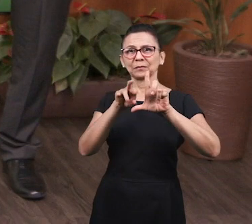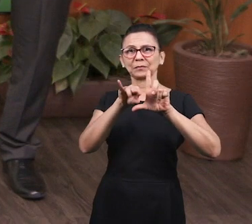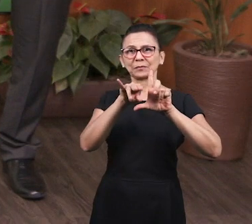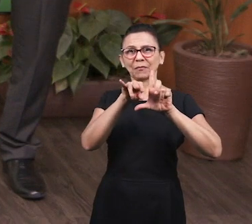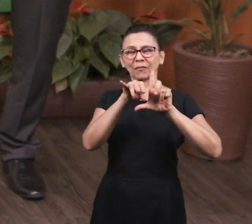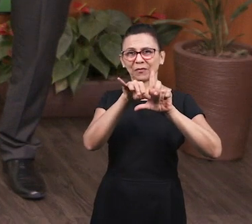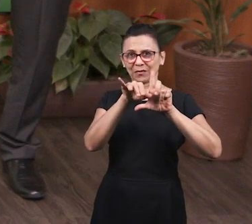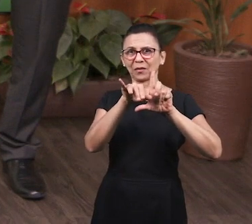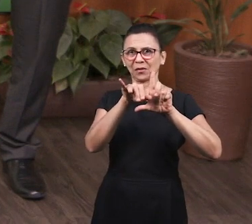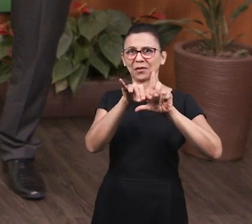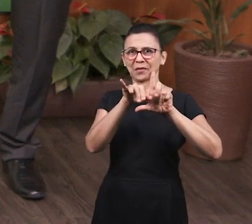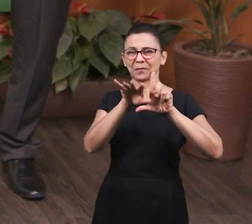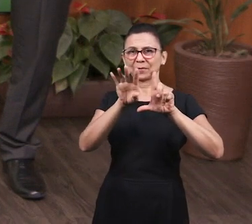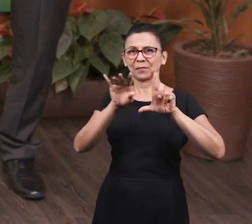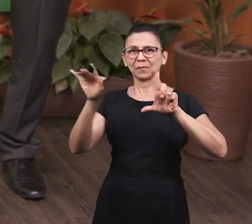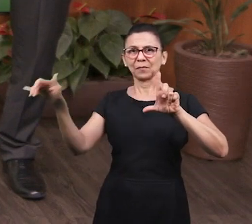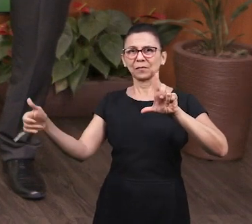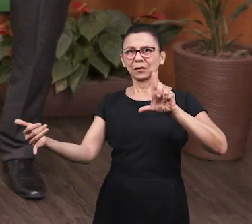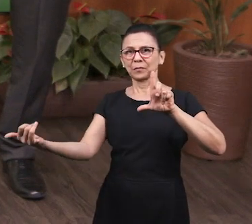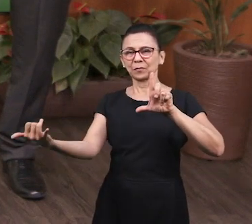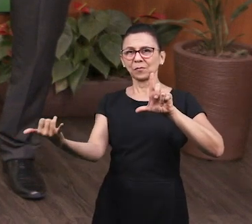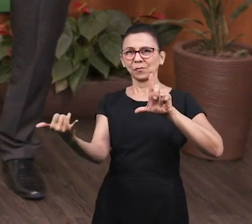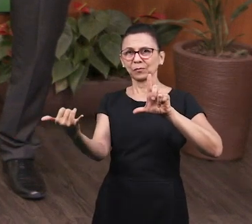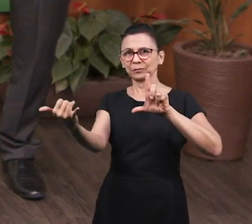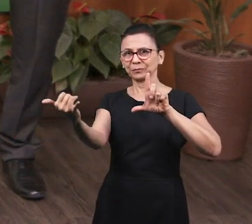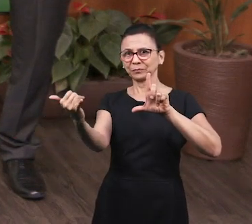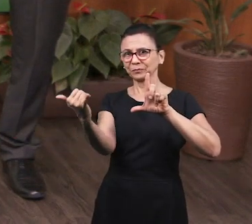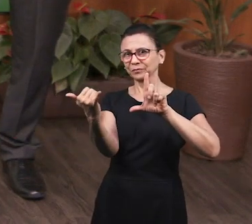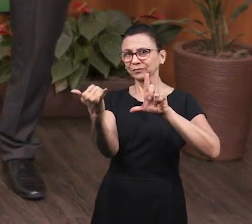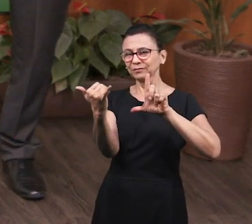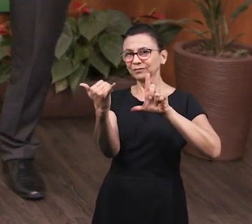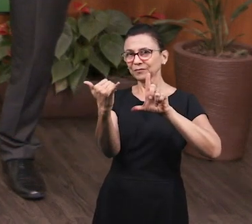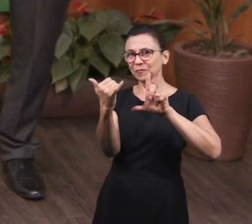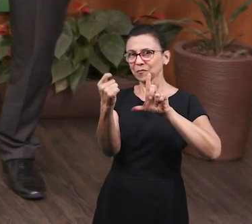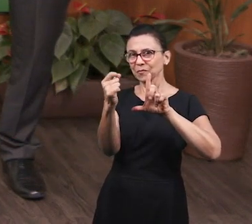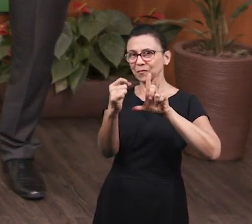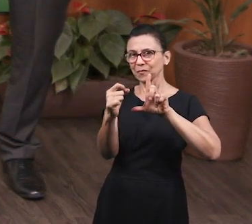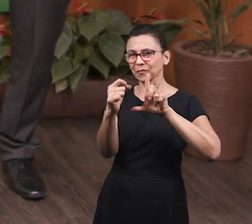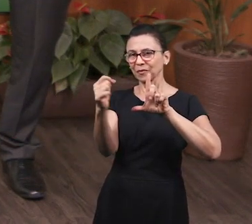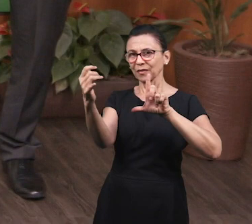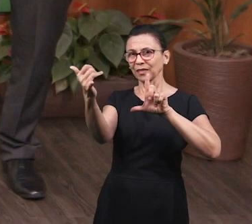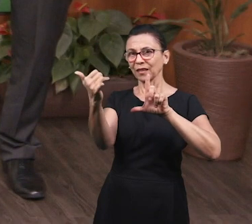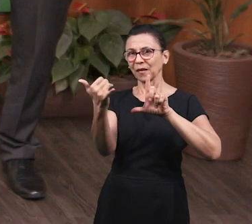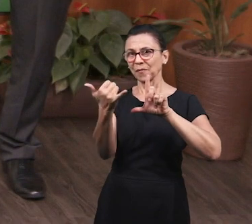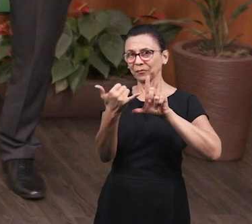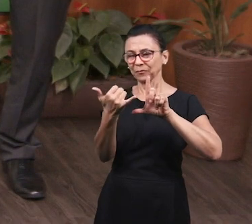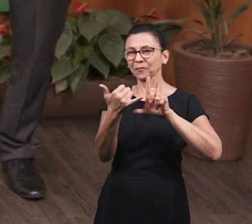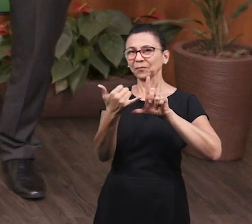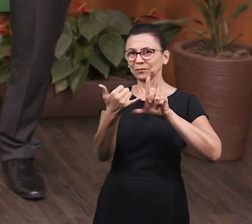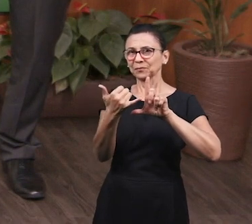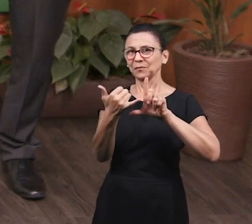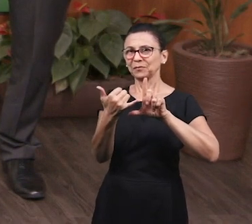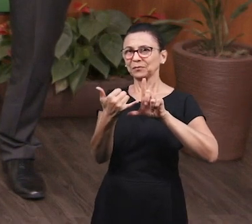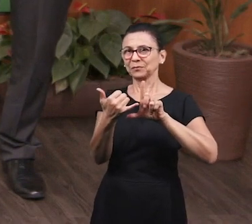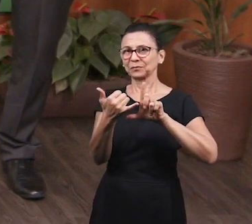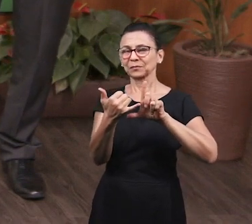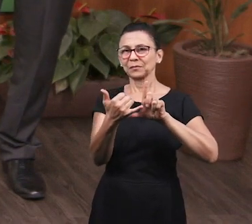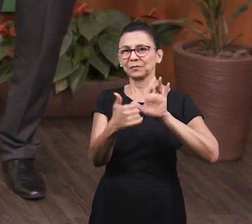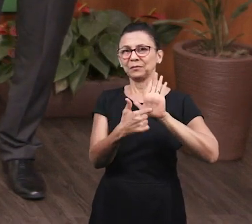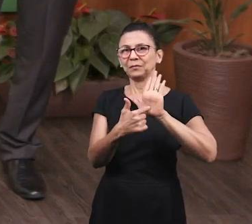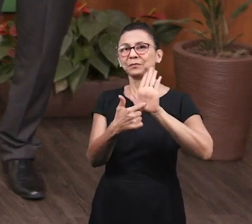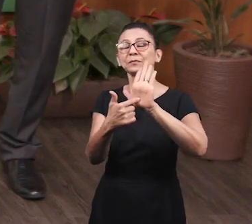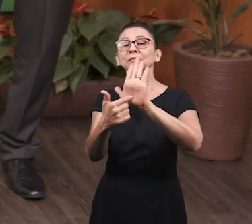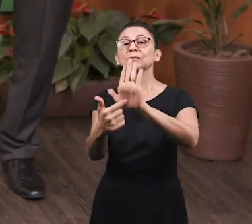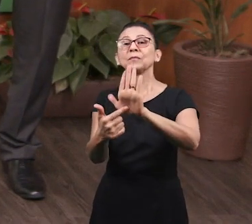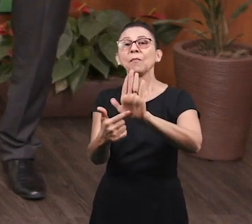à l'écran, il y a un QR code. Vous pouvez diriger la caméra de votre smartphone vers ce